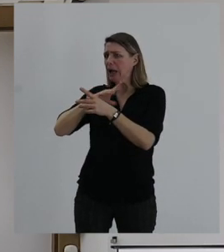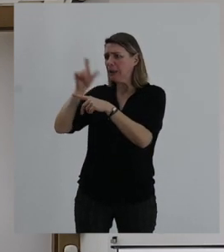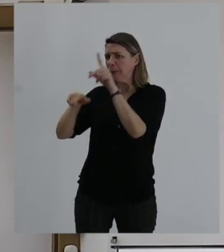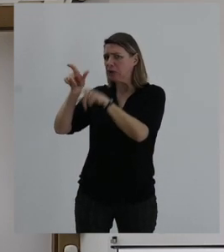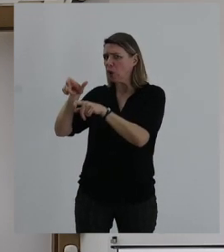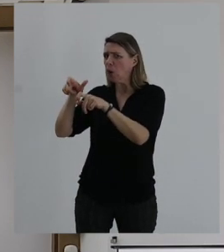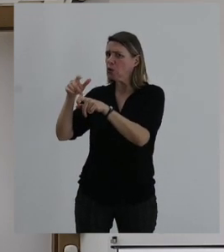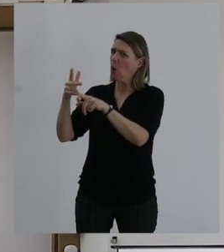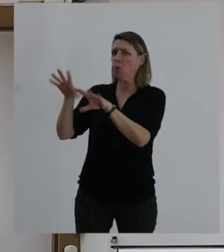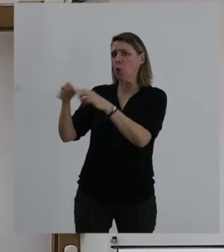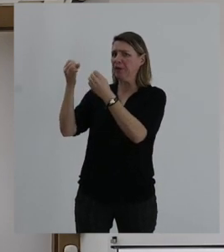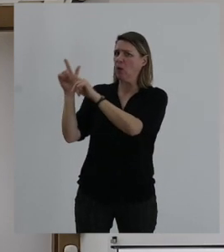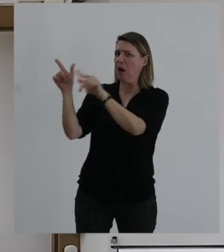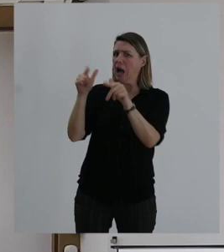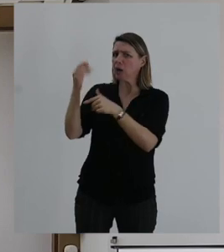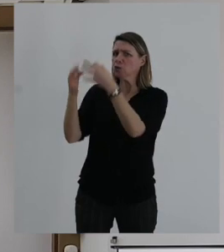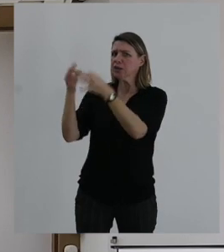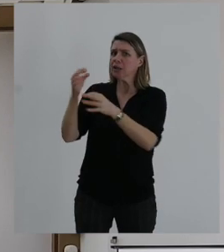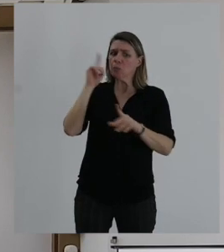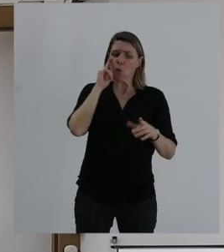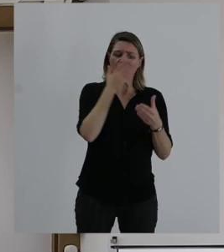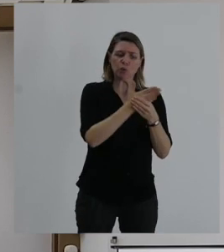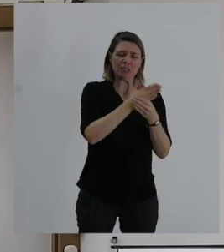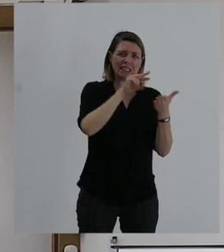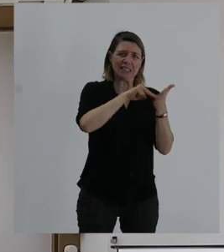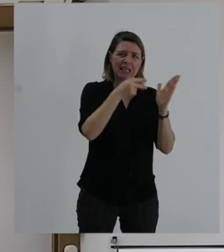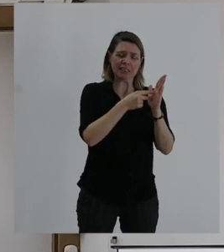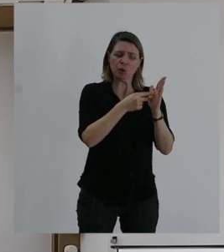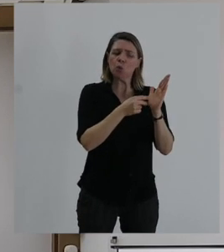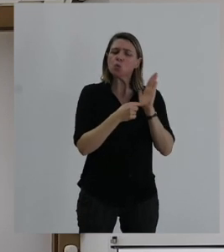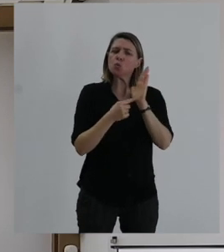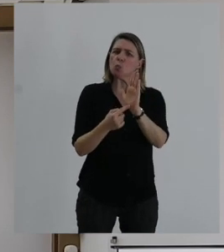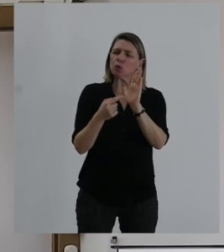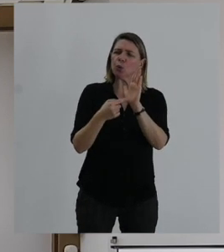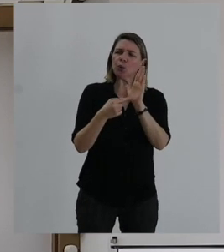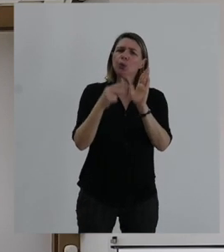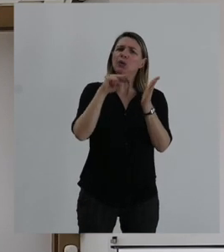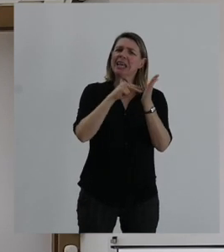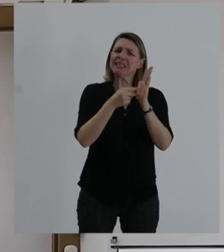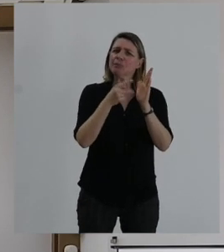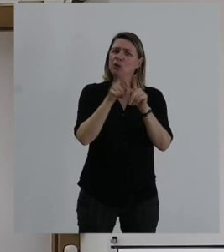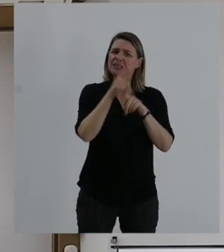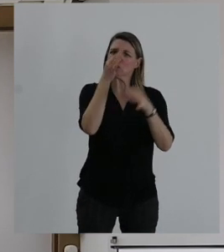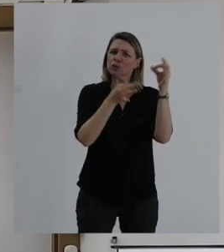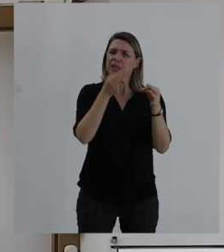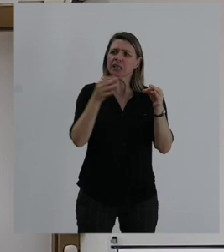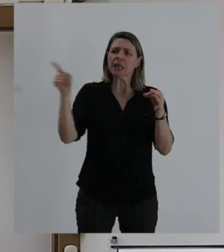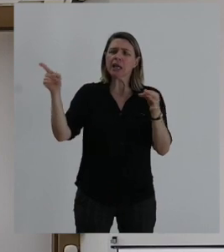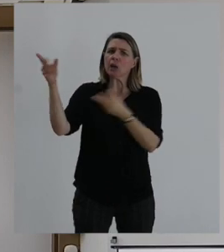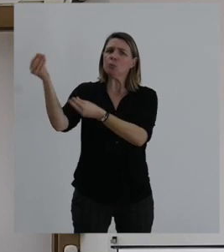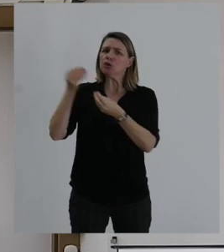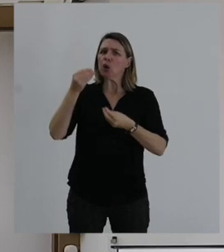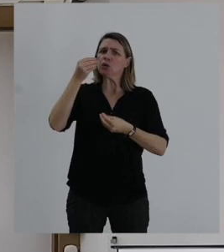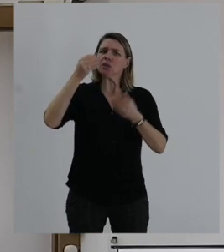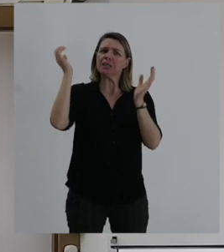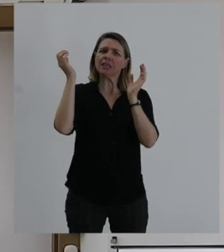juridique, et je me pose des questions sur des dossiers techniques au niveau juridique, et qui ont donné lieu à des décisions de la